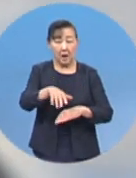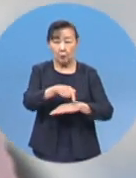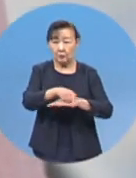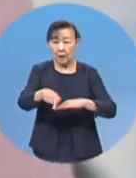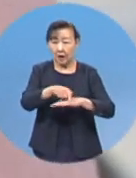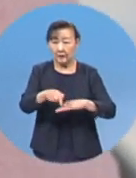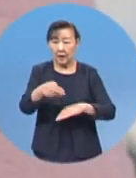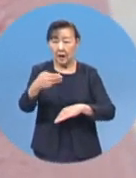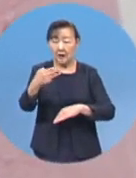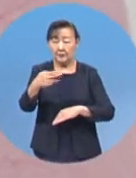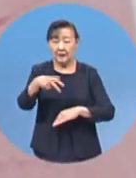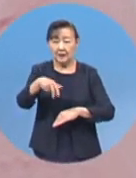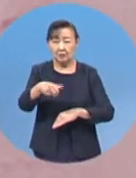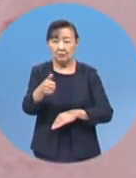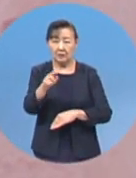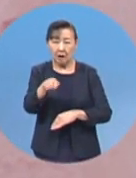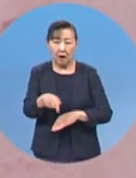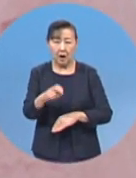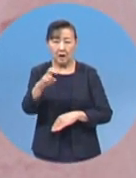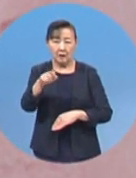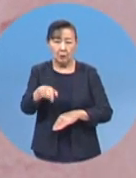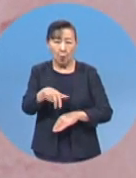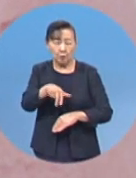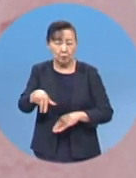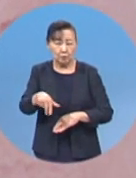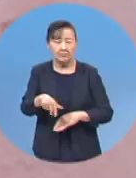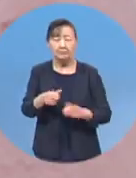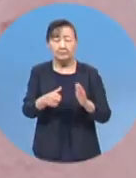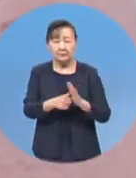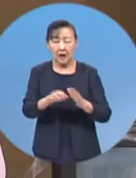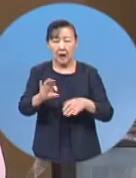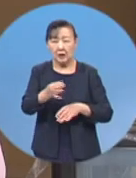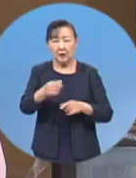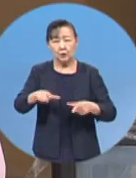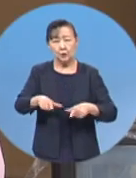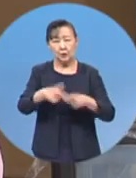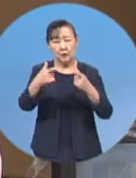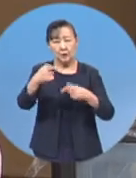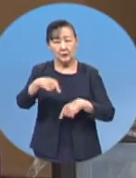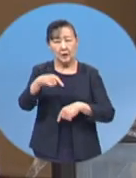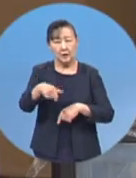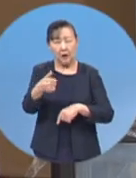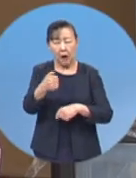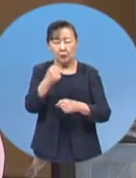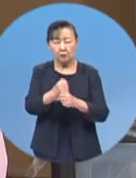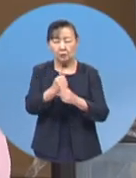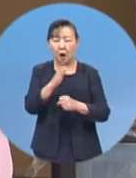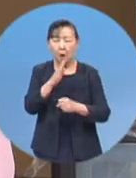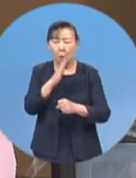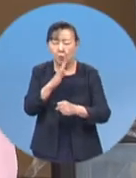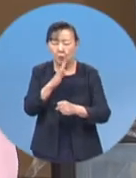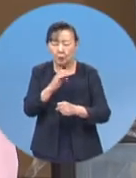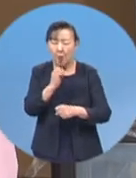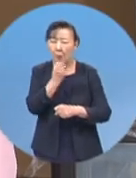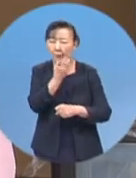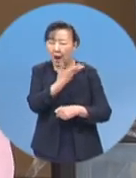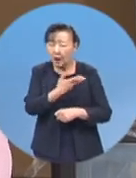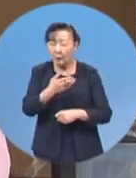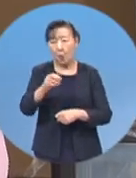ミスターローズと言われた鈴木製造先生がテイスターとなって作った本物のバラのアイスクリームなんです